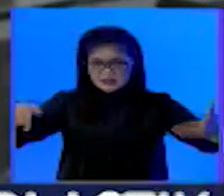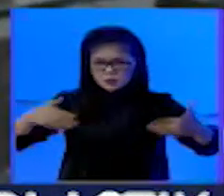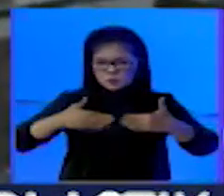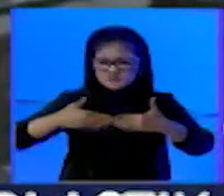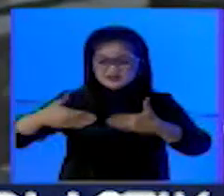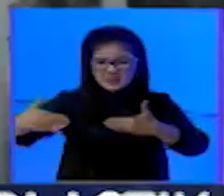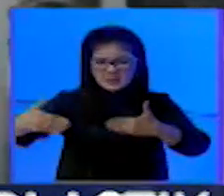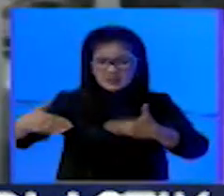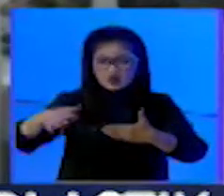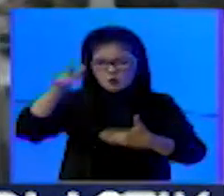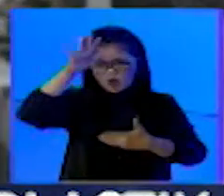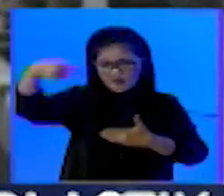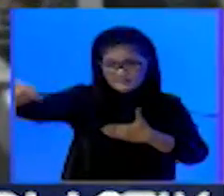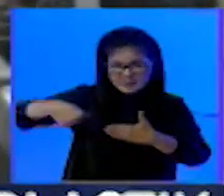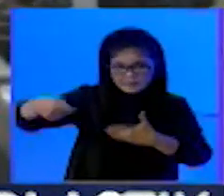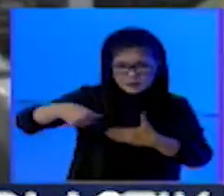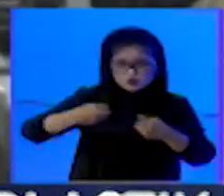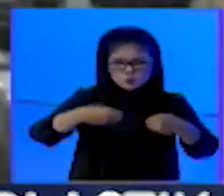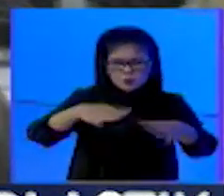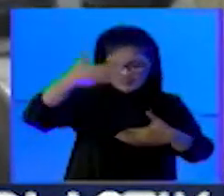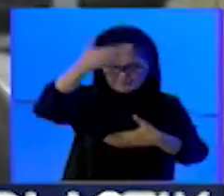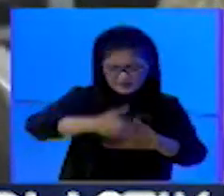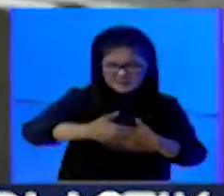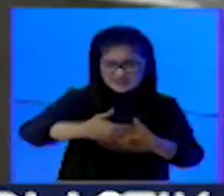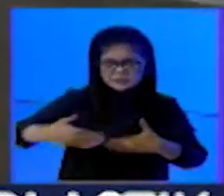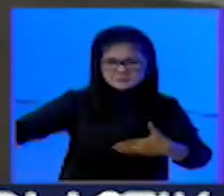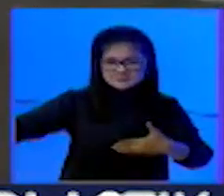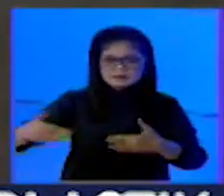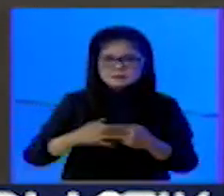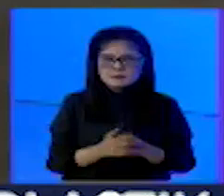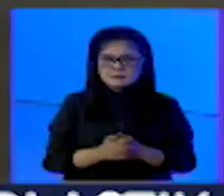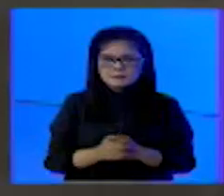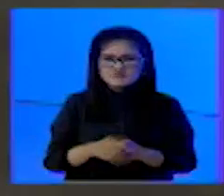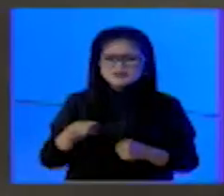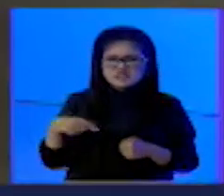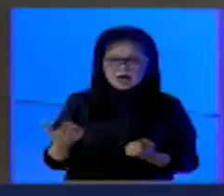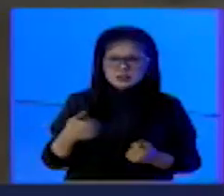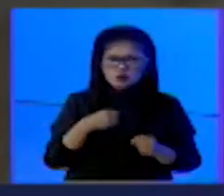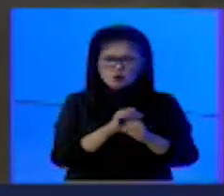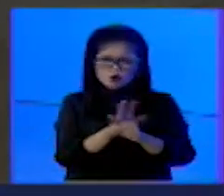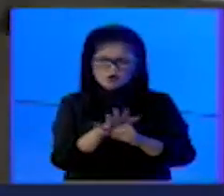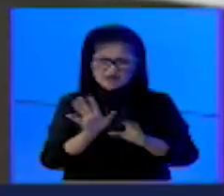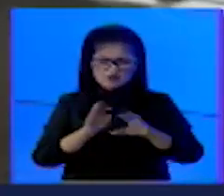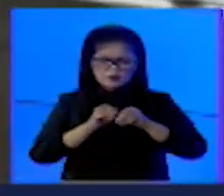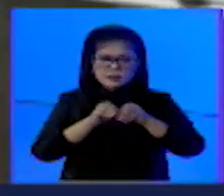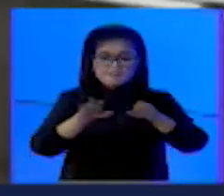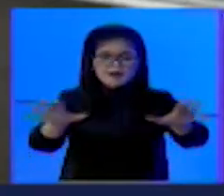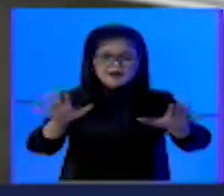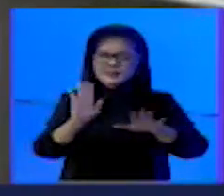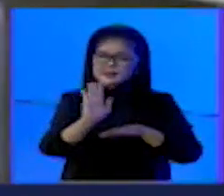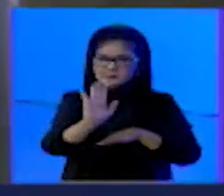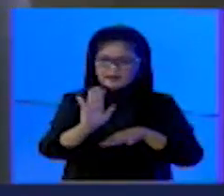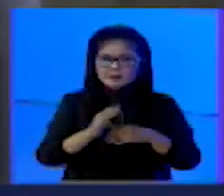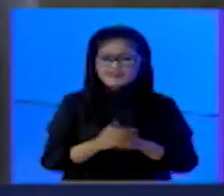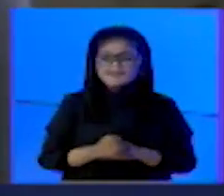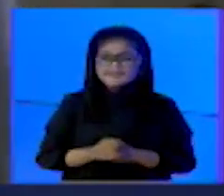dan pembeli tetap terukur. Ya, supaya COVID-19-nya bisa terkendali dari orang